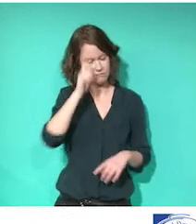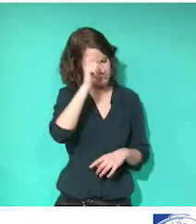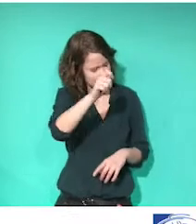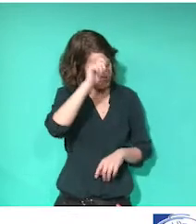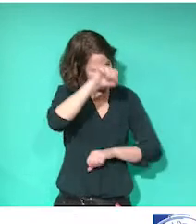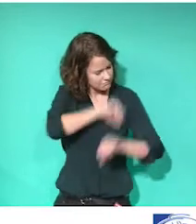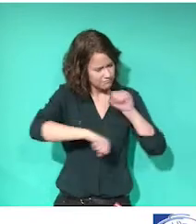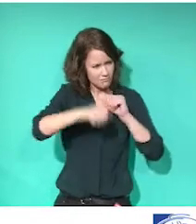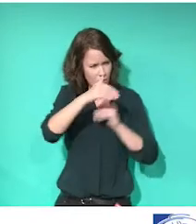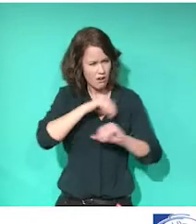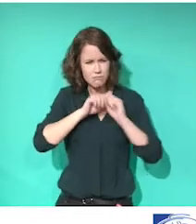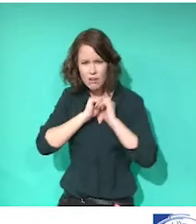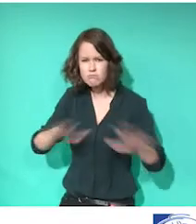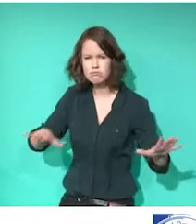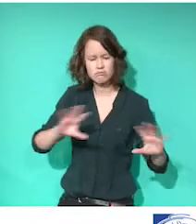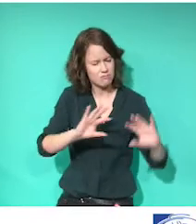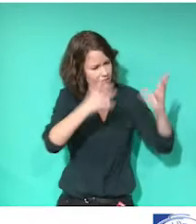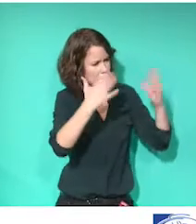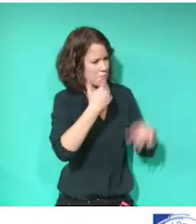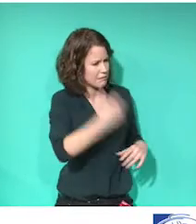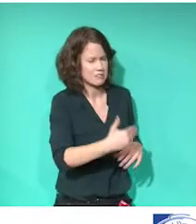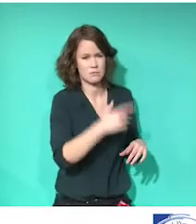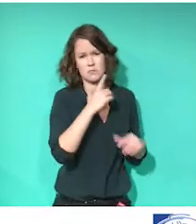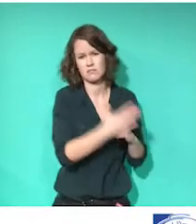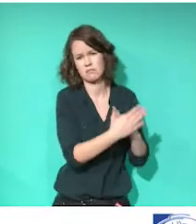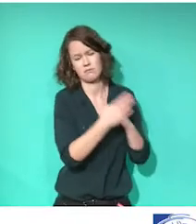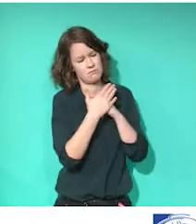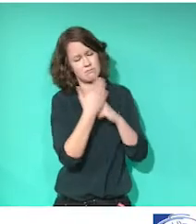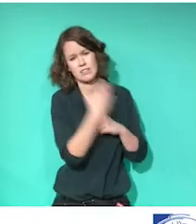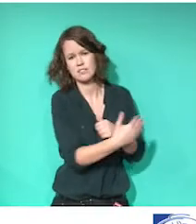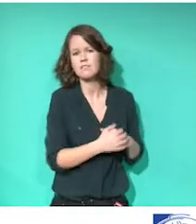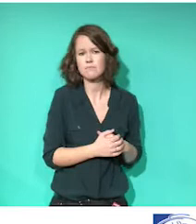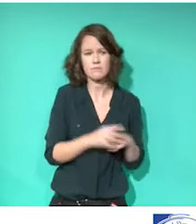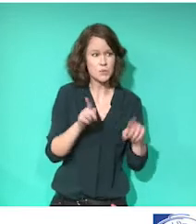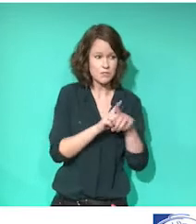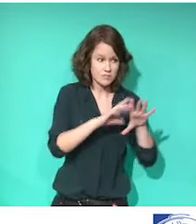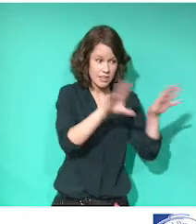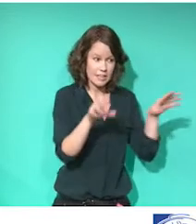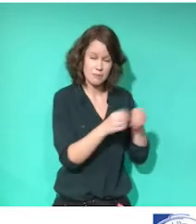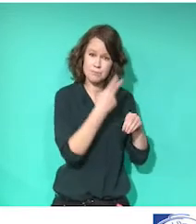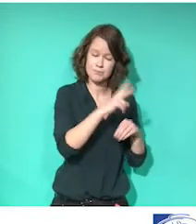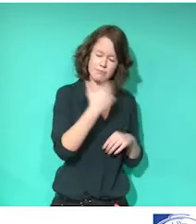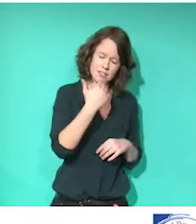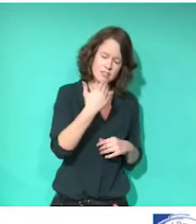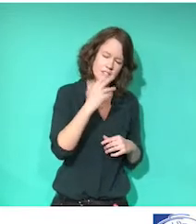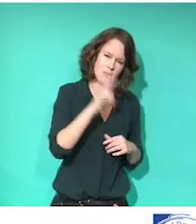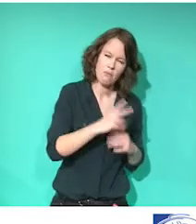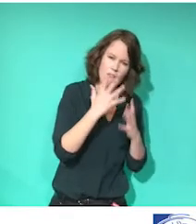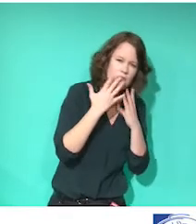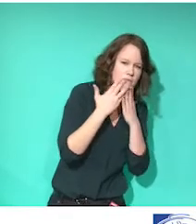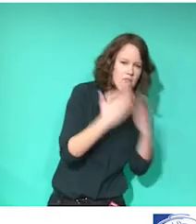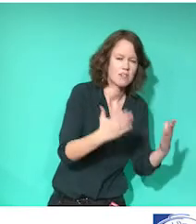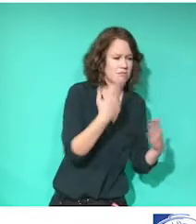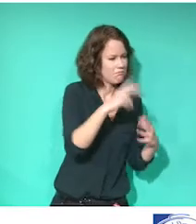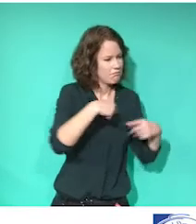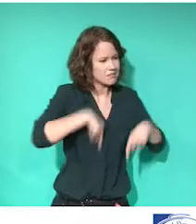initiative et tous les combats qu'elle a entrepris. Et féliciter chaleureusement elle et toute son équipe au ministère pour l'énorme